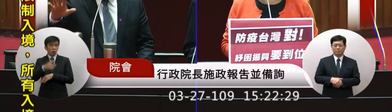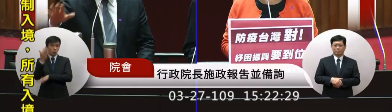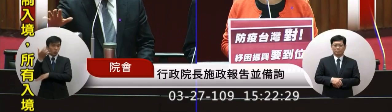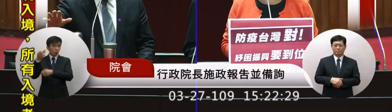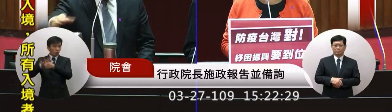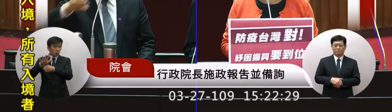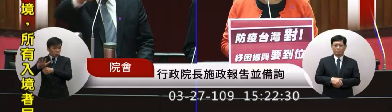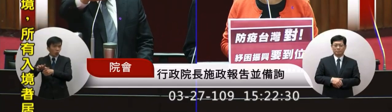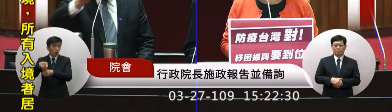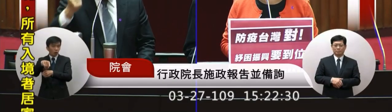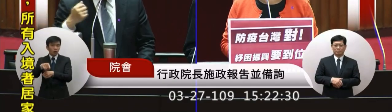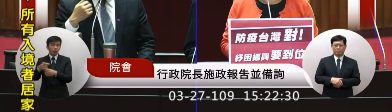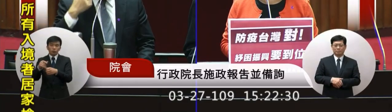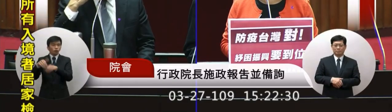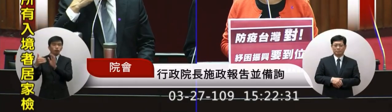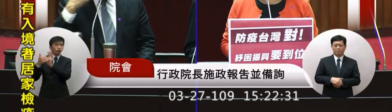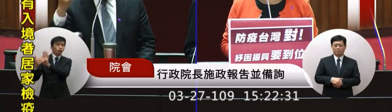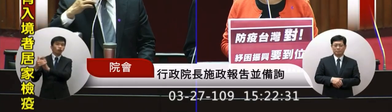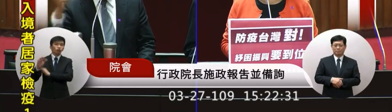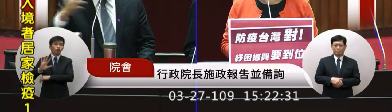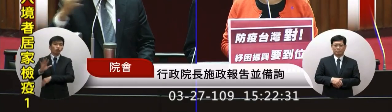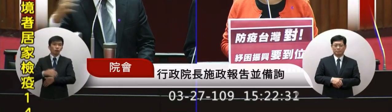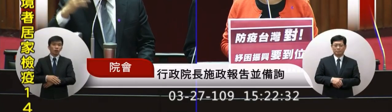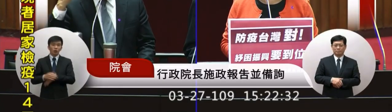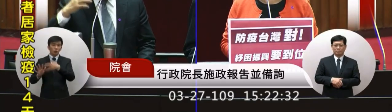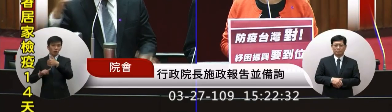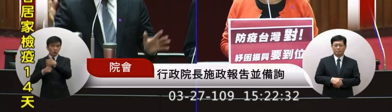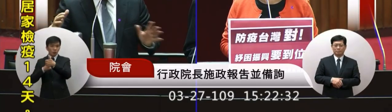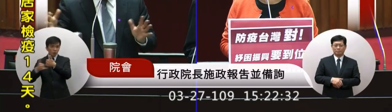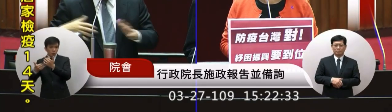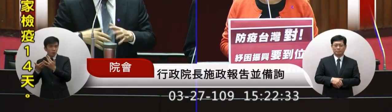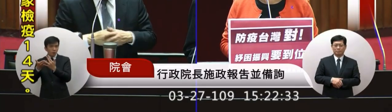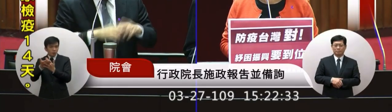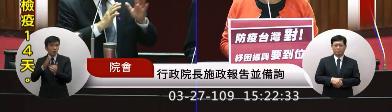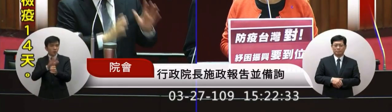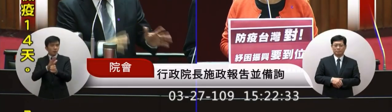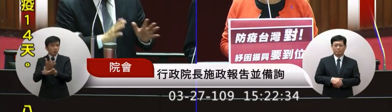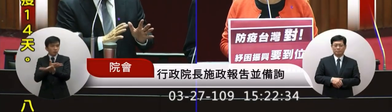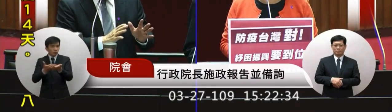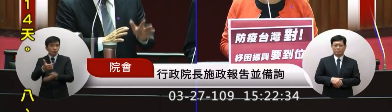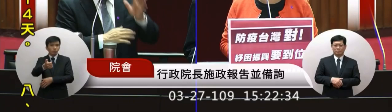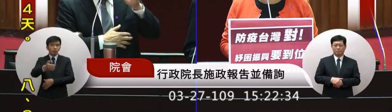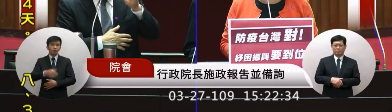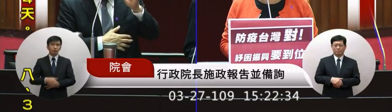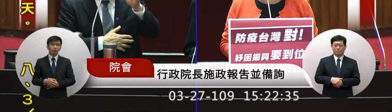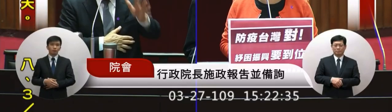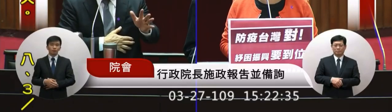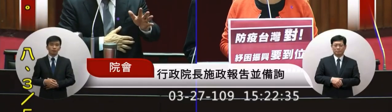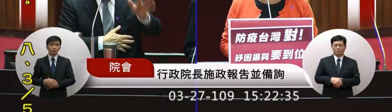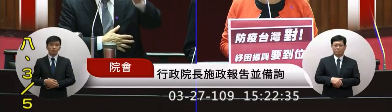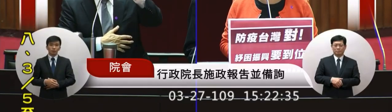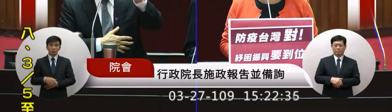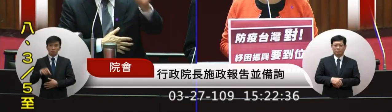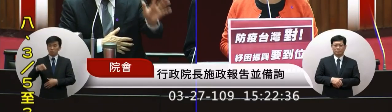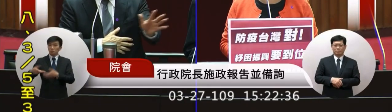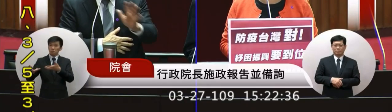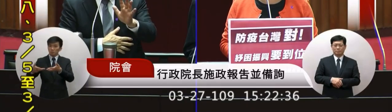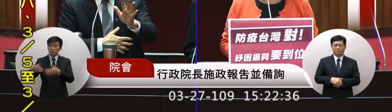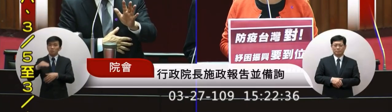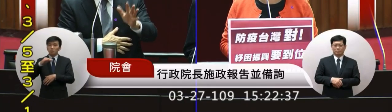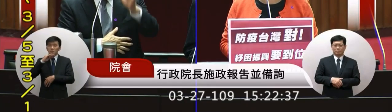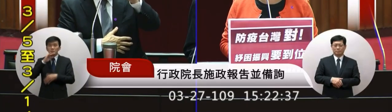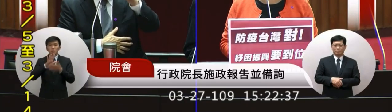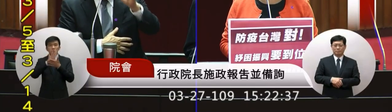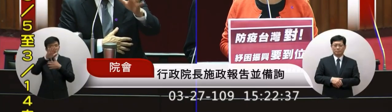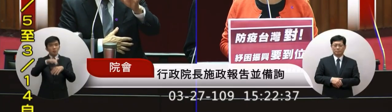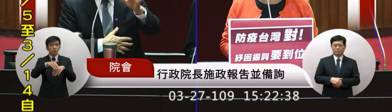还婉谢，也都谢谢委员居中给我们帮忙。这一方面，我们改天通通完成